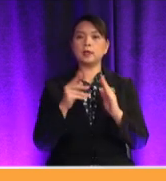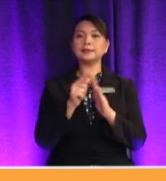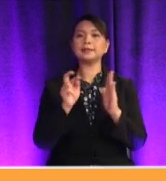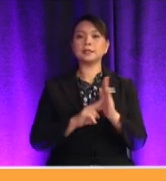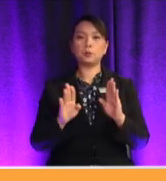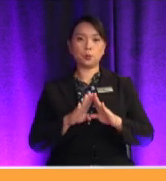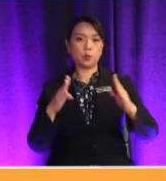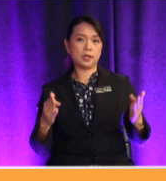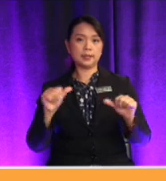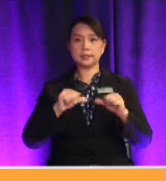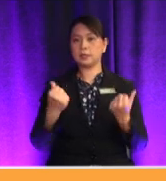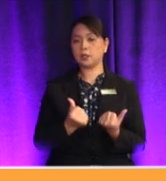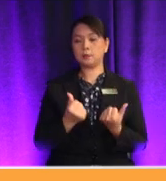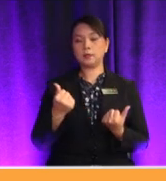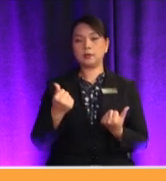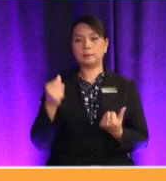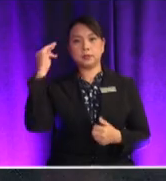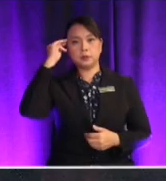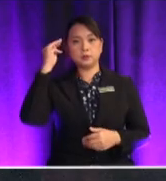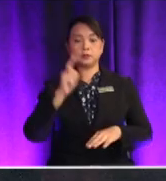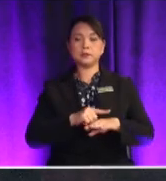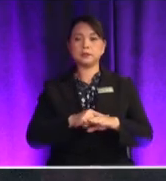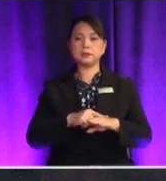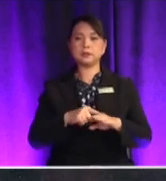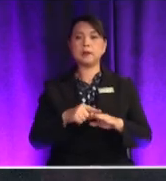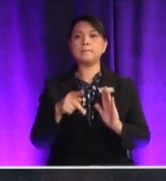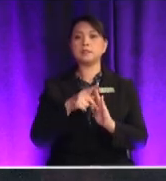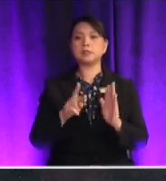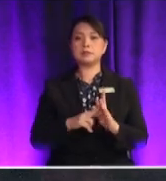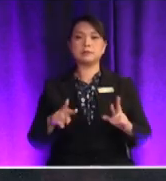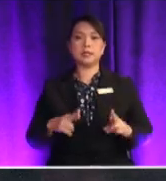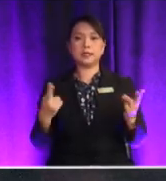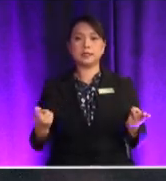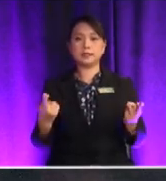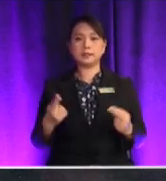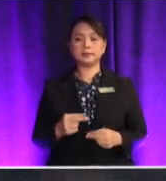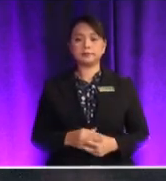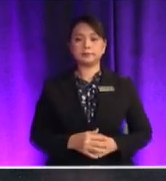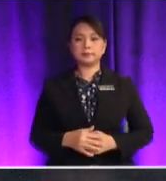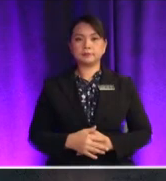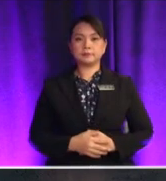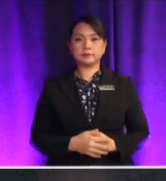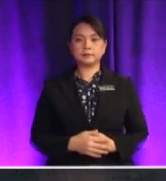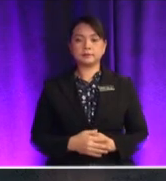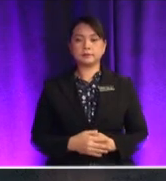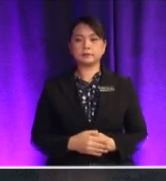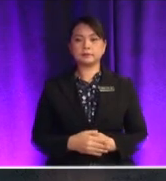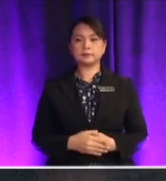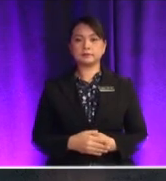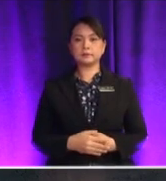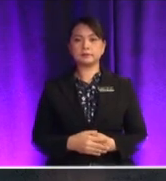lain semasa perayaan. Iya. Okey, jadi cikgu Tan tadi kita nak bagi berapa markah cikgu? 10, 20, 30 ataupun